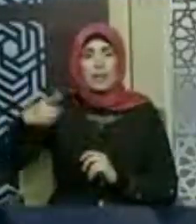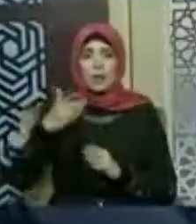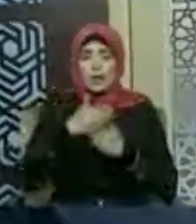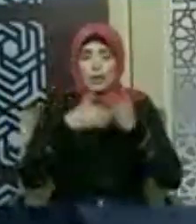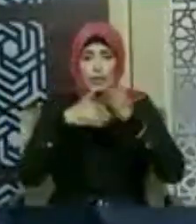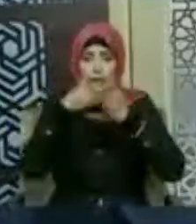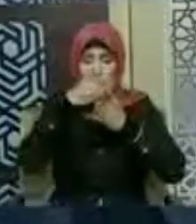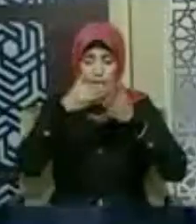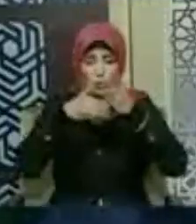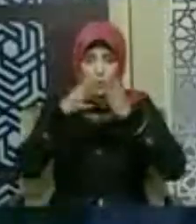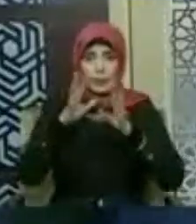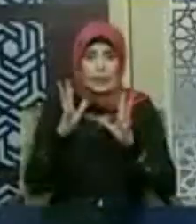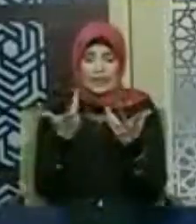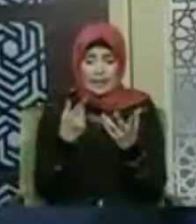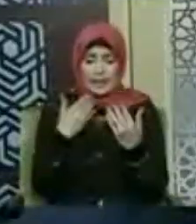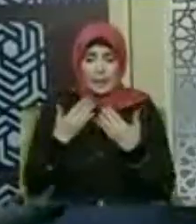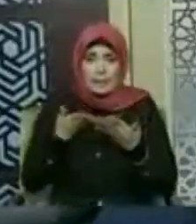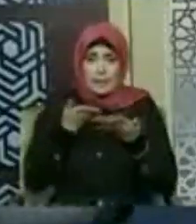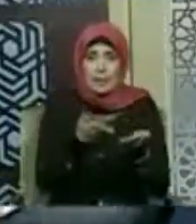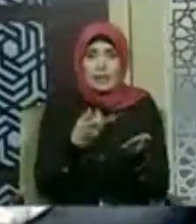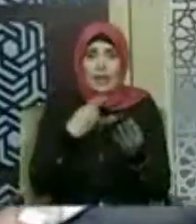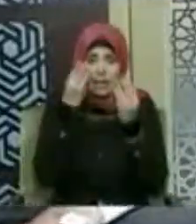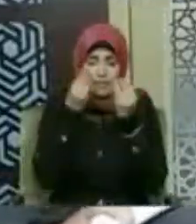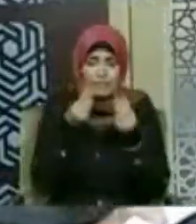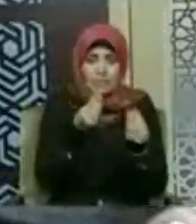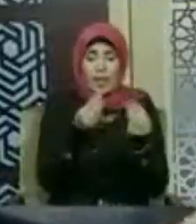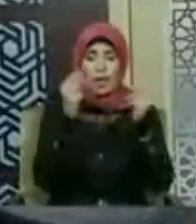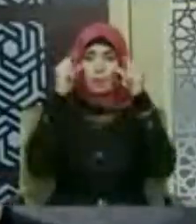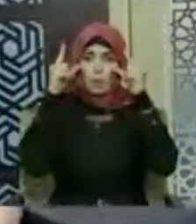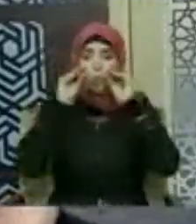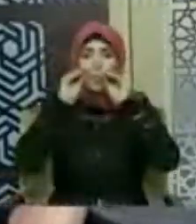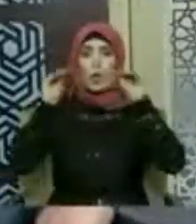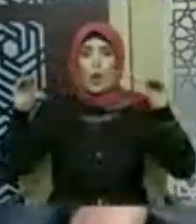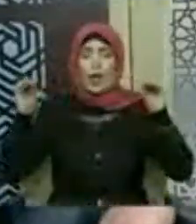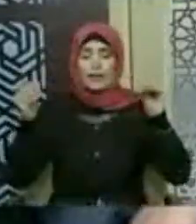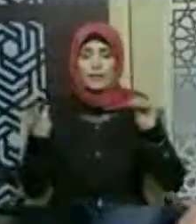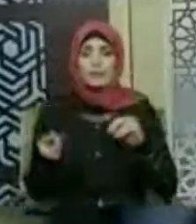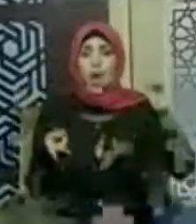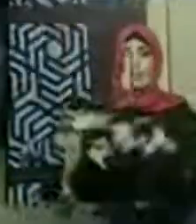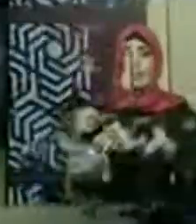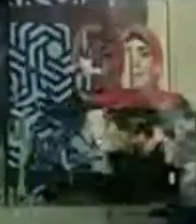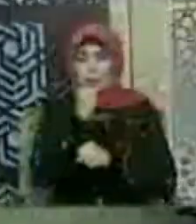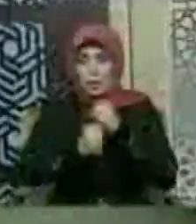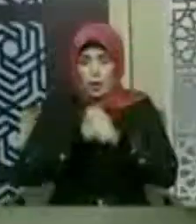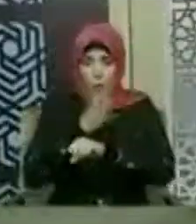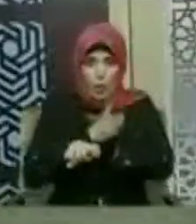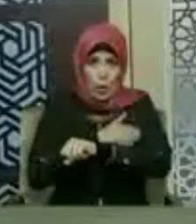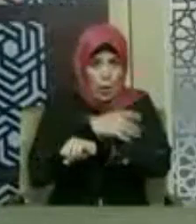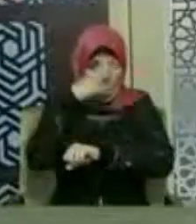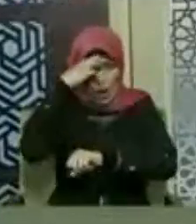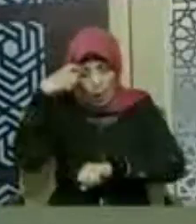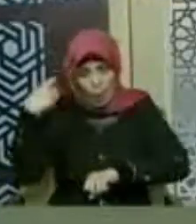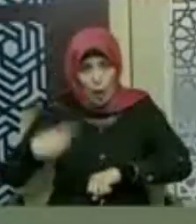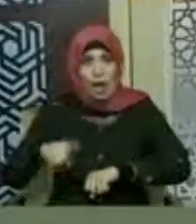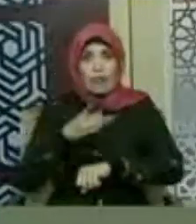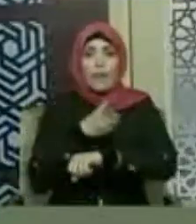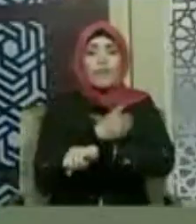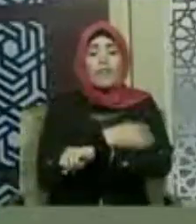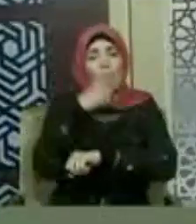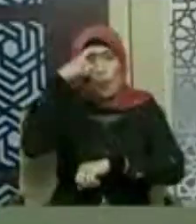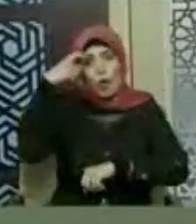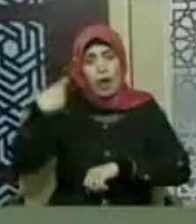بالتضحيات، تبنى بالوعي، تبنى بالجهد، تبنى